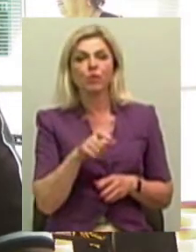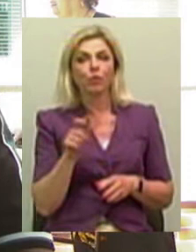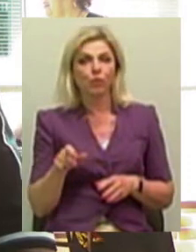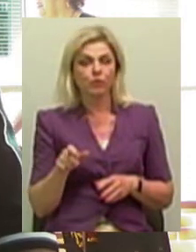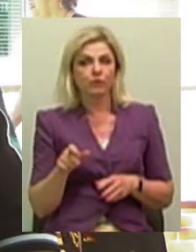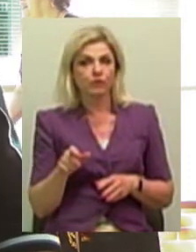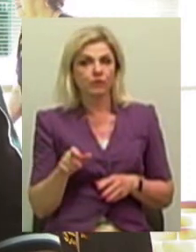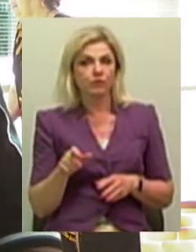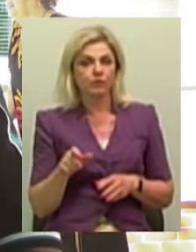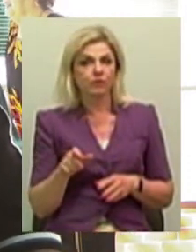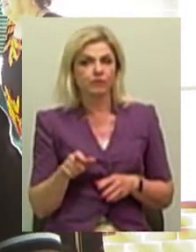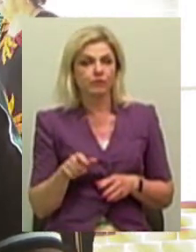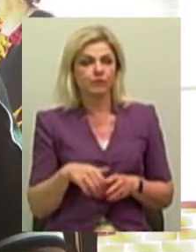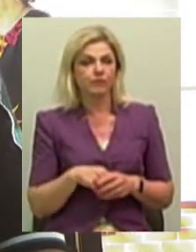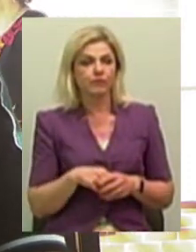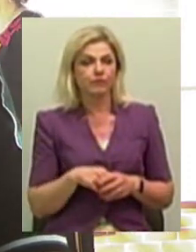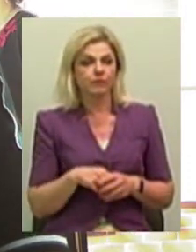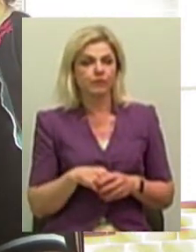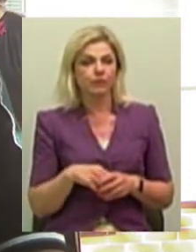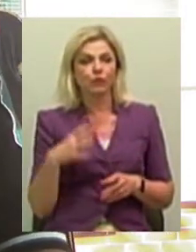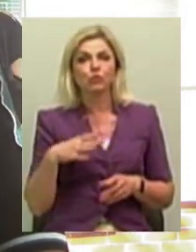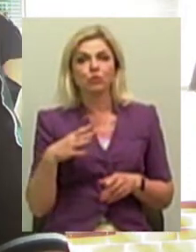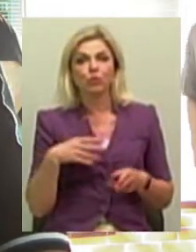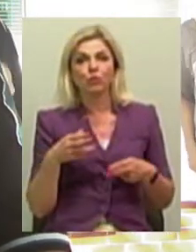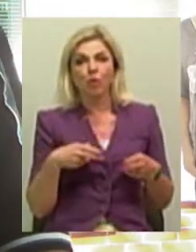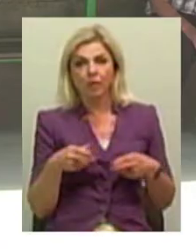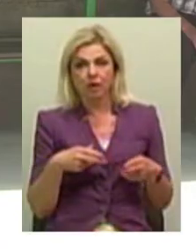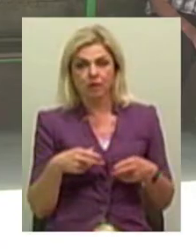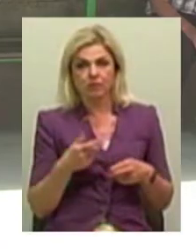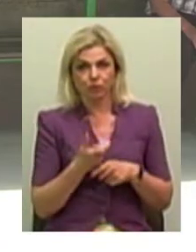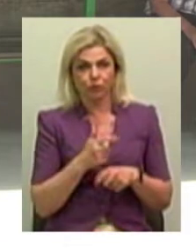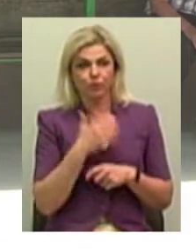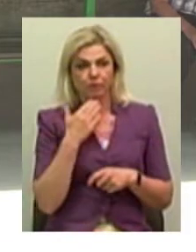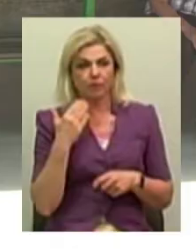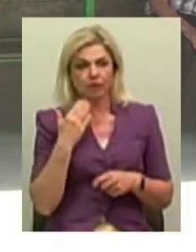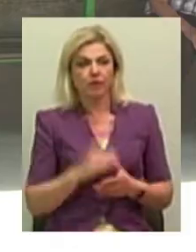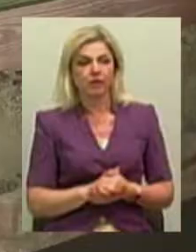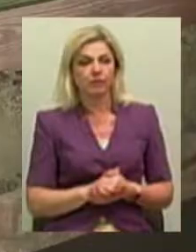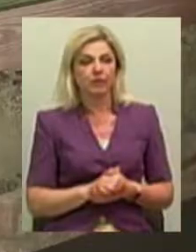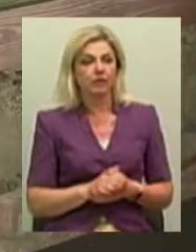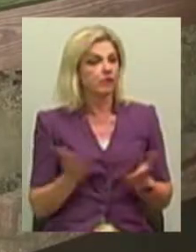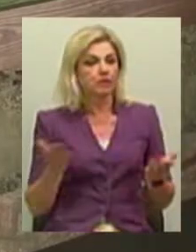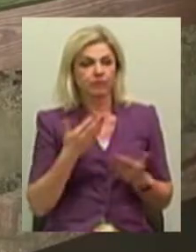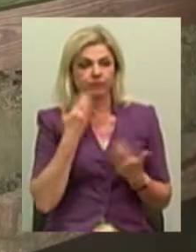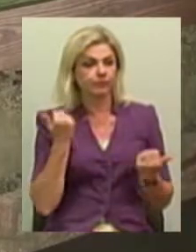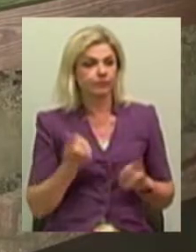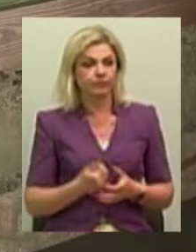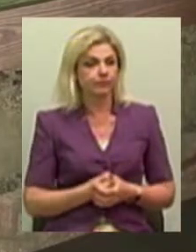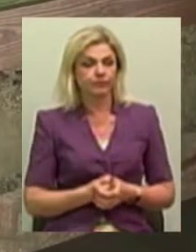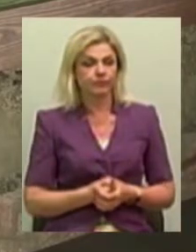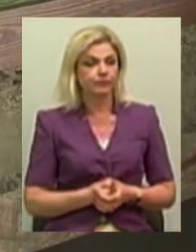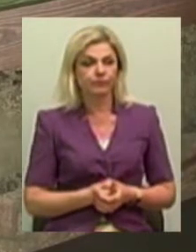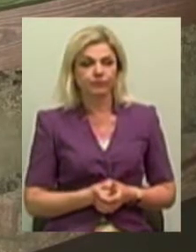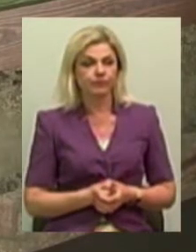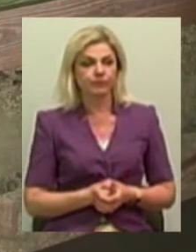некоторі можуть лежати під операцією, це дуже погано. Наталя Новіцька перебуває в лікарні 3 тижні. На евакуацію